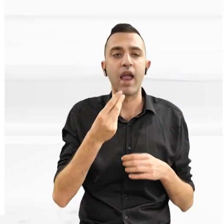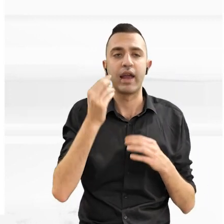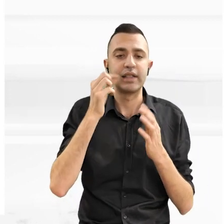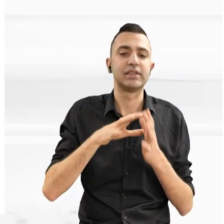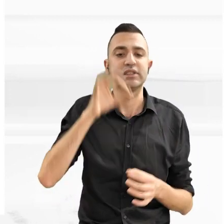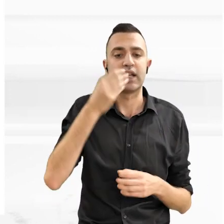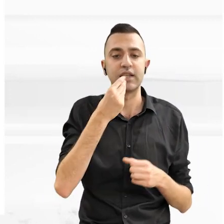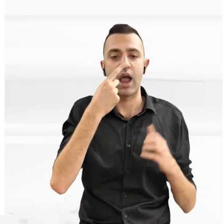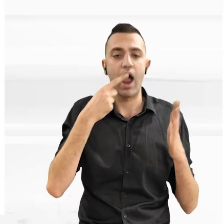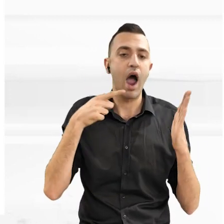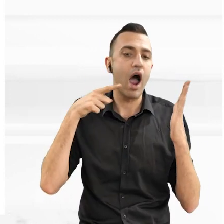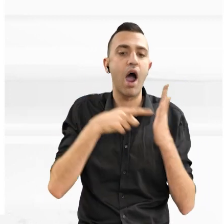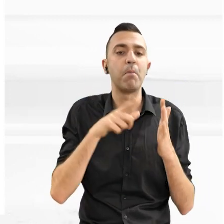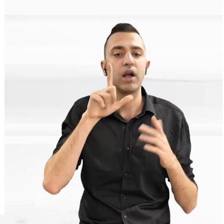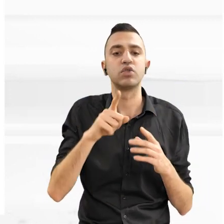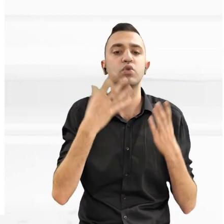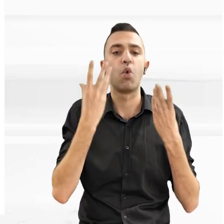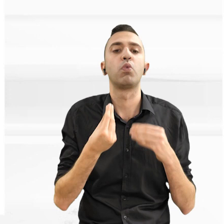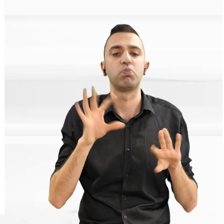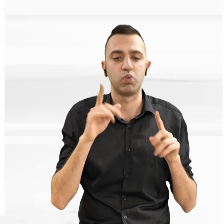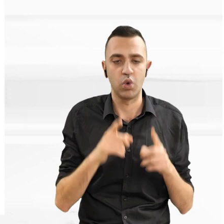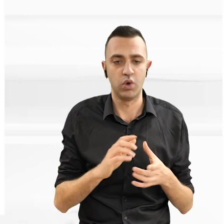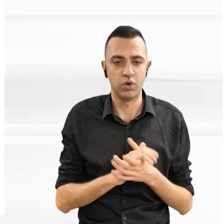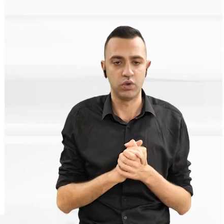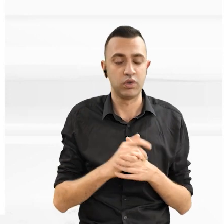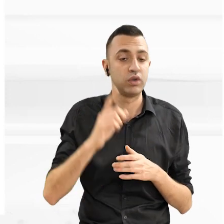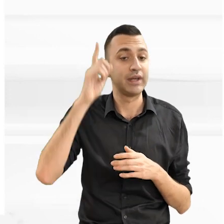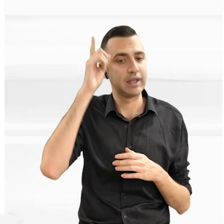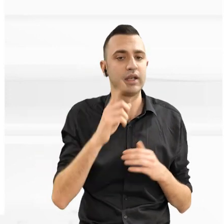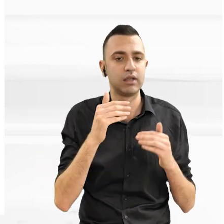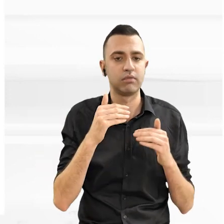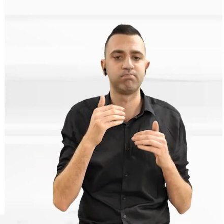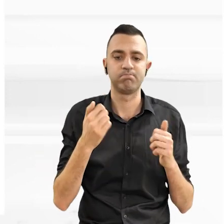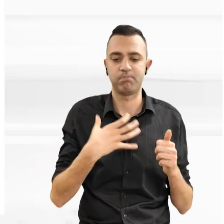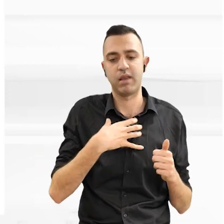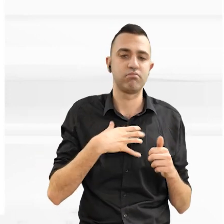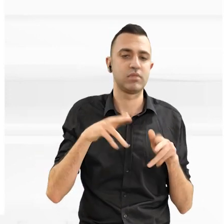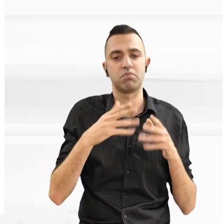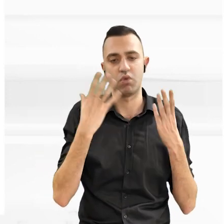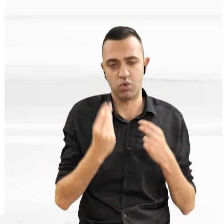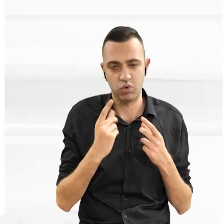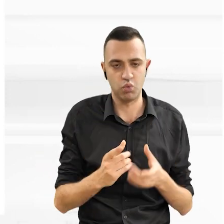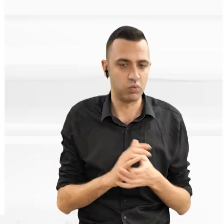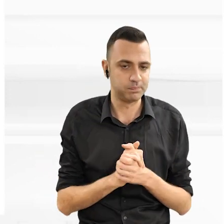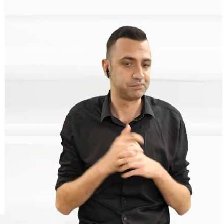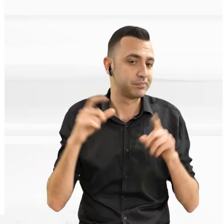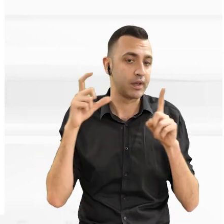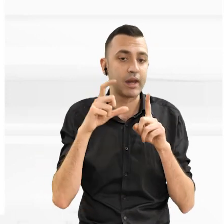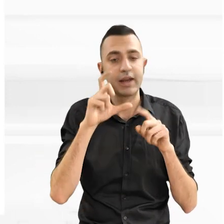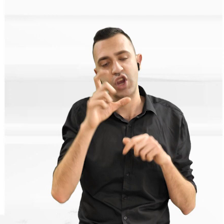İnsanoğlu yemek için yaşamayı amaçlanıyor arkadaşlar önce liyor gördüğünüz gibi cümlede c iyi